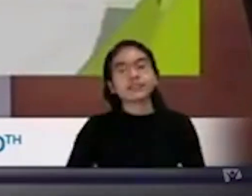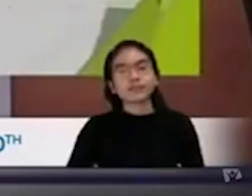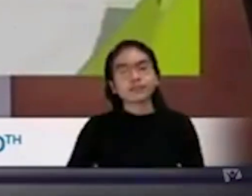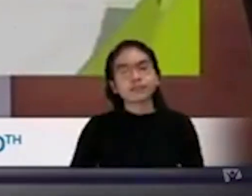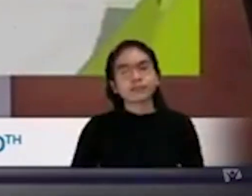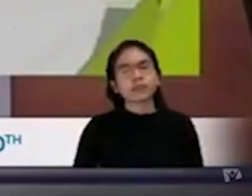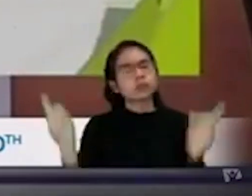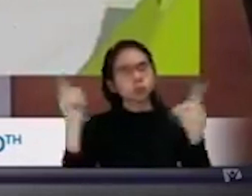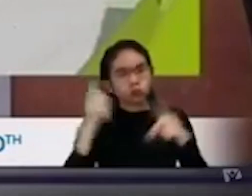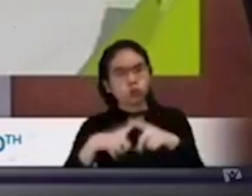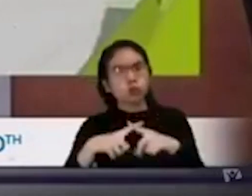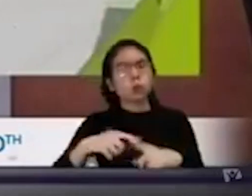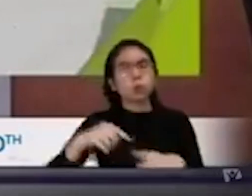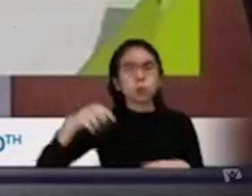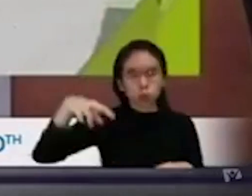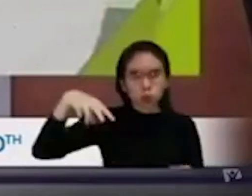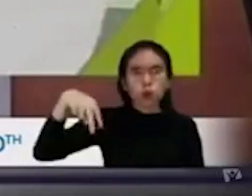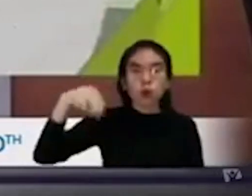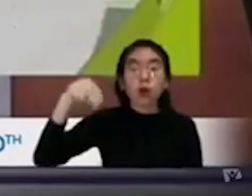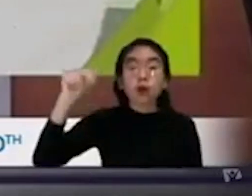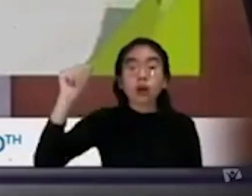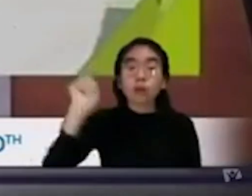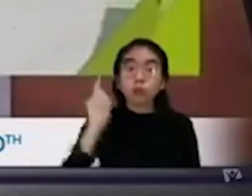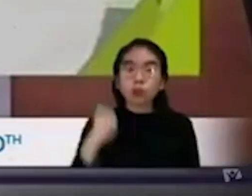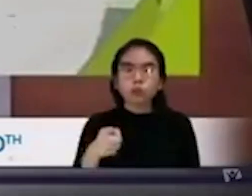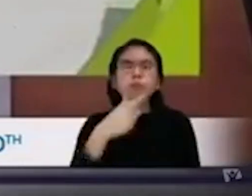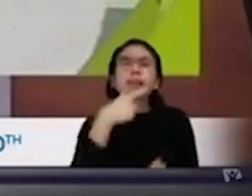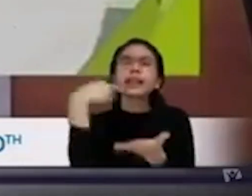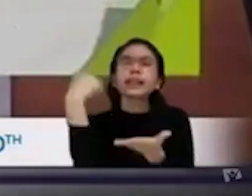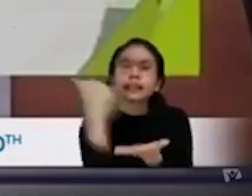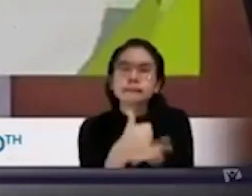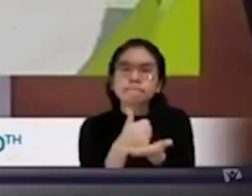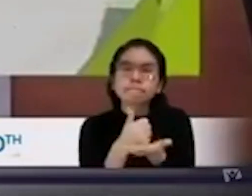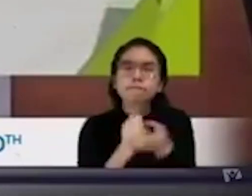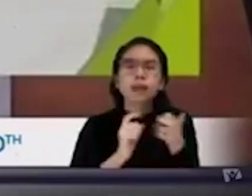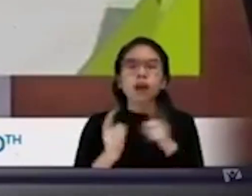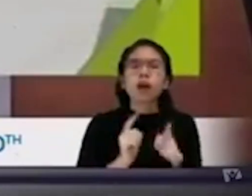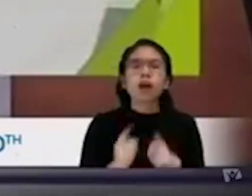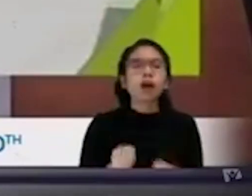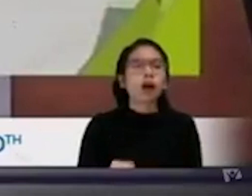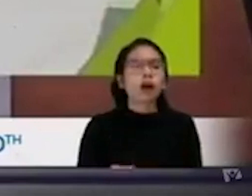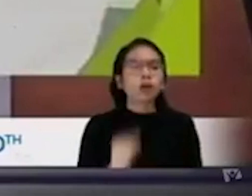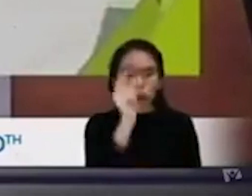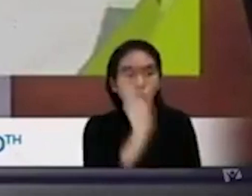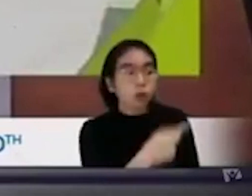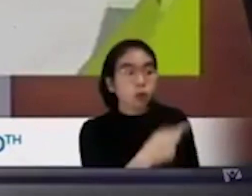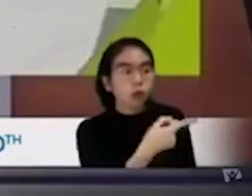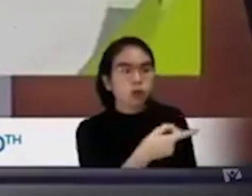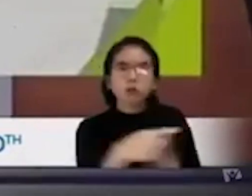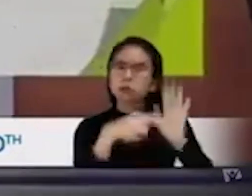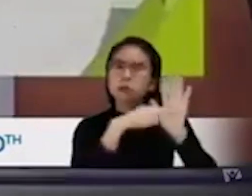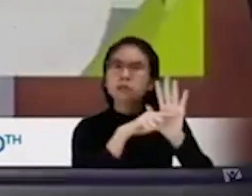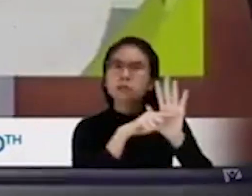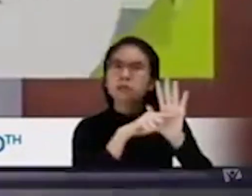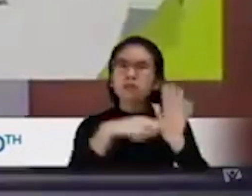Jika seseorang kekurangan garam, dapat menyebabkan beban bagi ginjal yang diiringi dengan